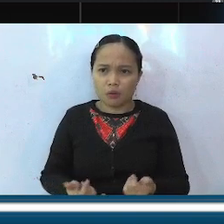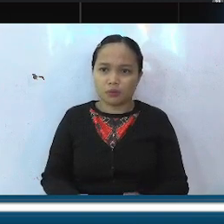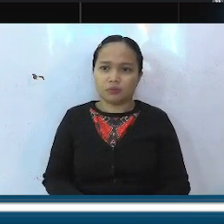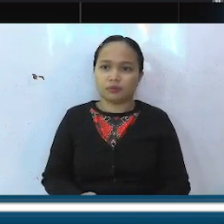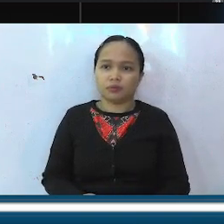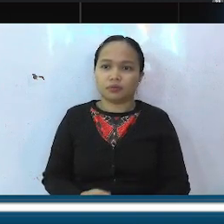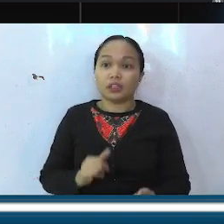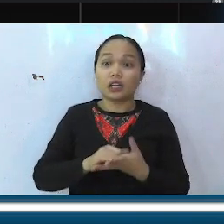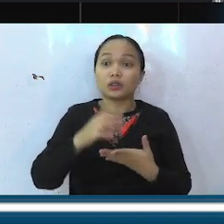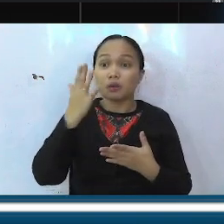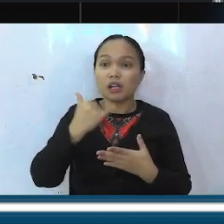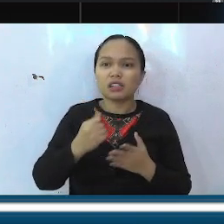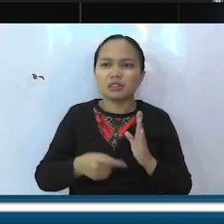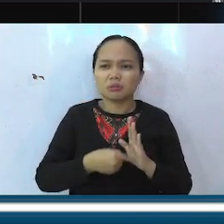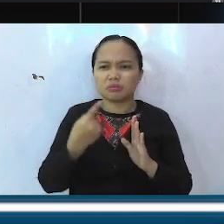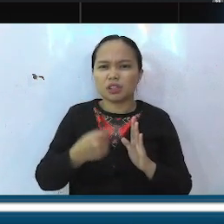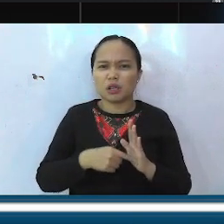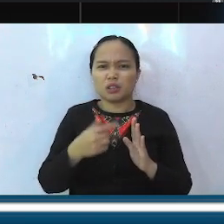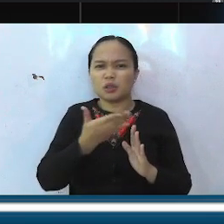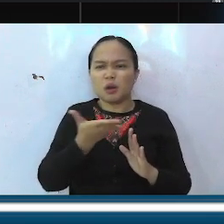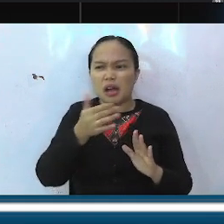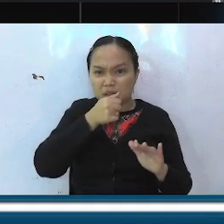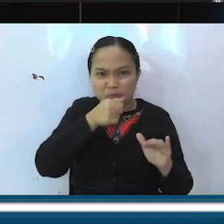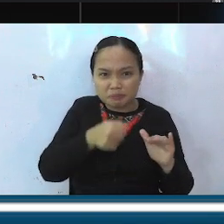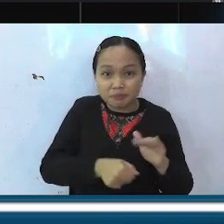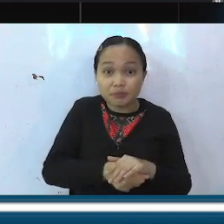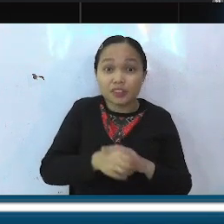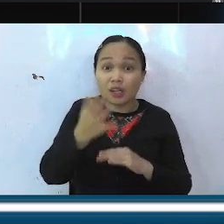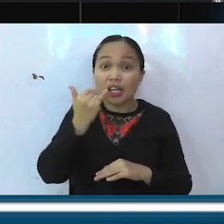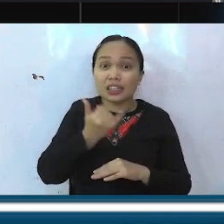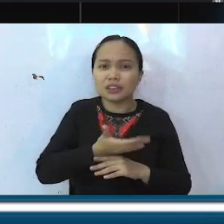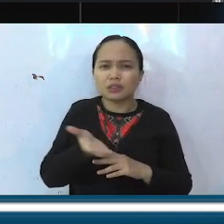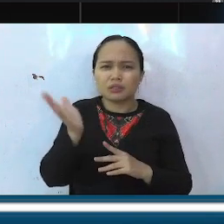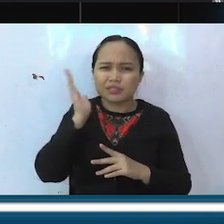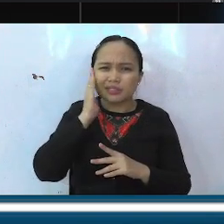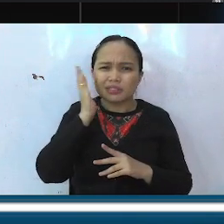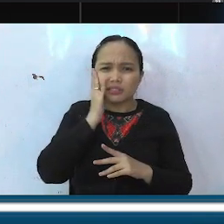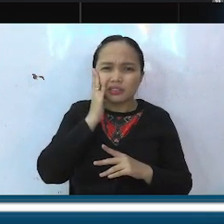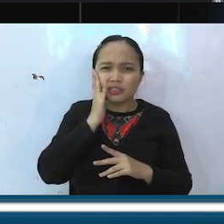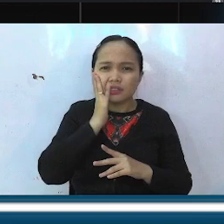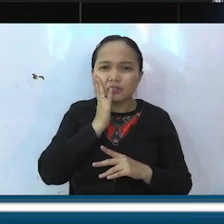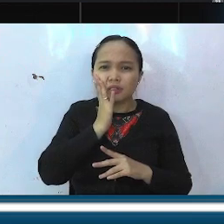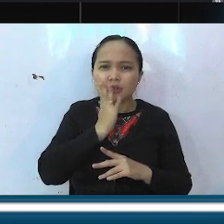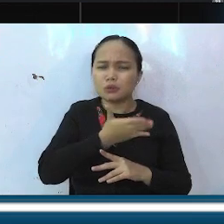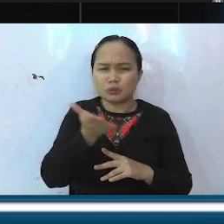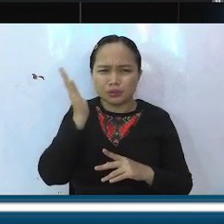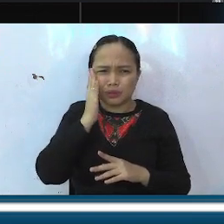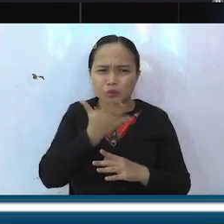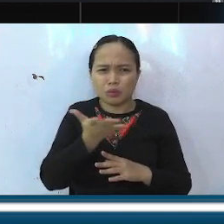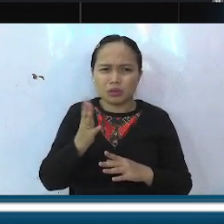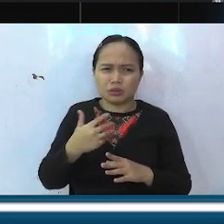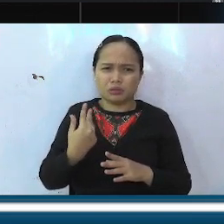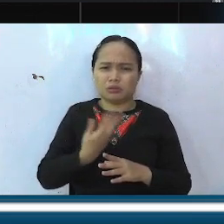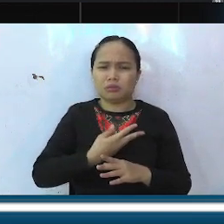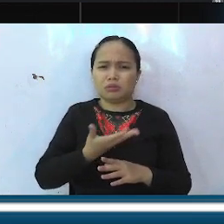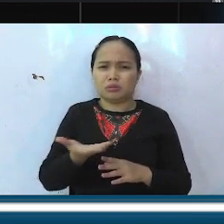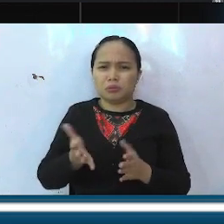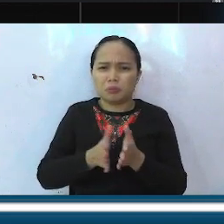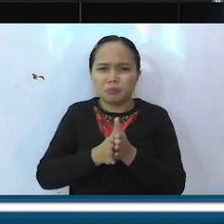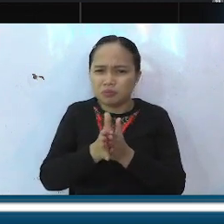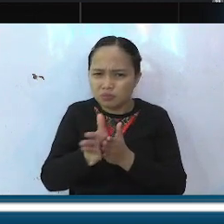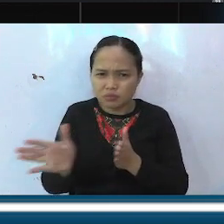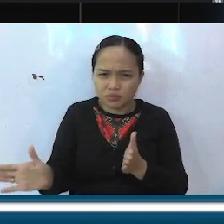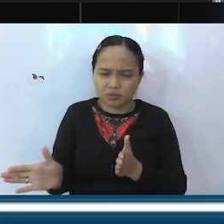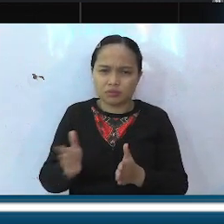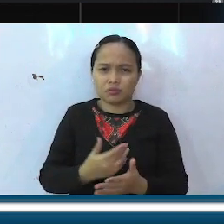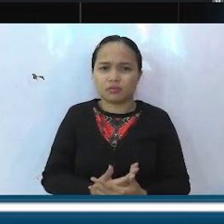yun. Kaya minsan, tinatago nyo sa amin. Kasi alam nyo na, alam nyo kung saan namin kayong pinipihit. You see that, young people? Alam namin